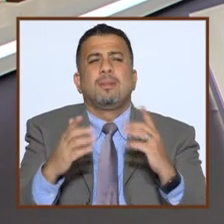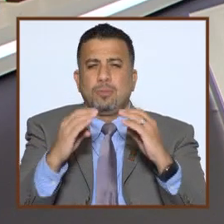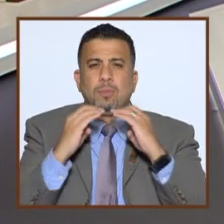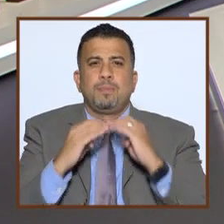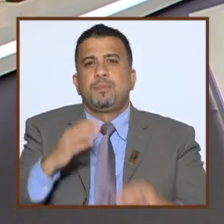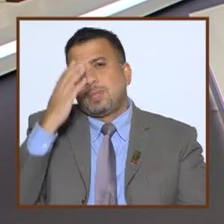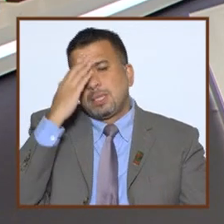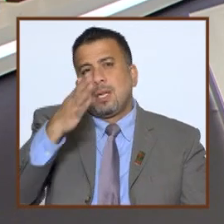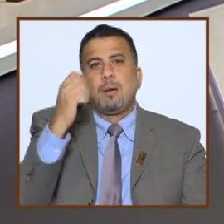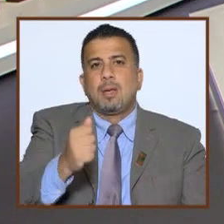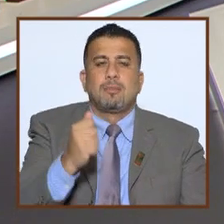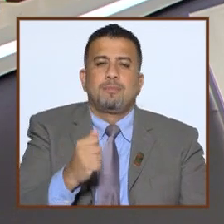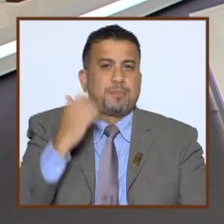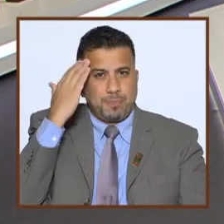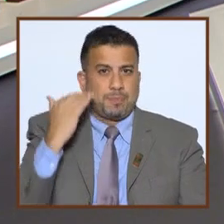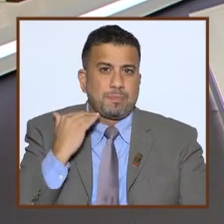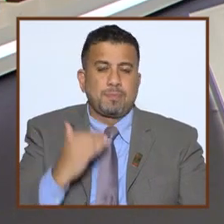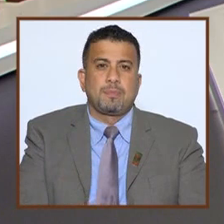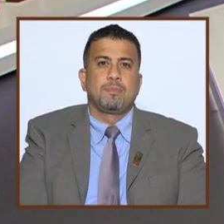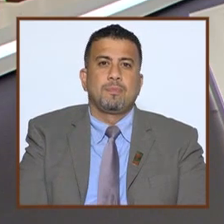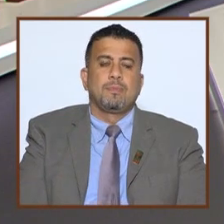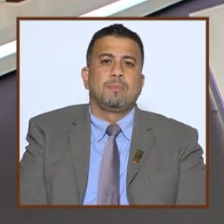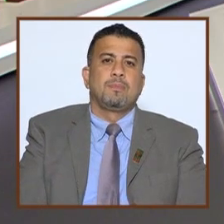كيف الحال مرحبا اختي